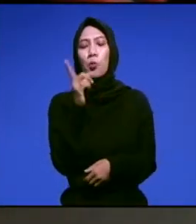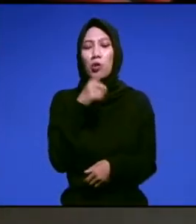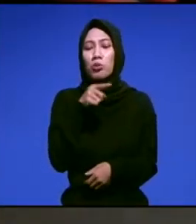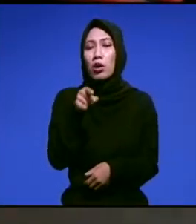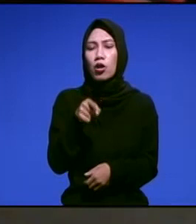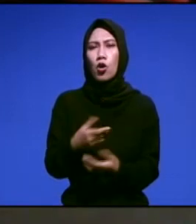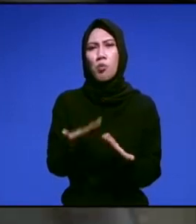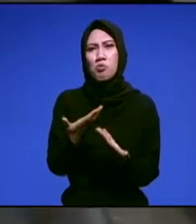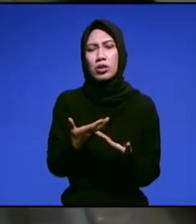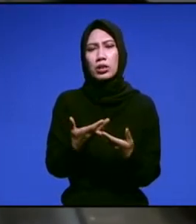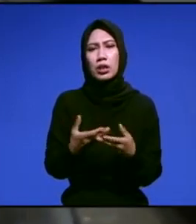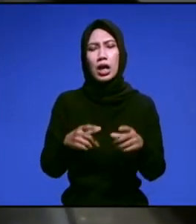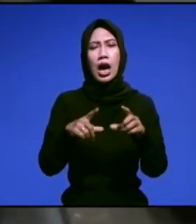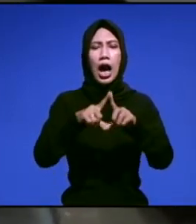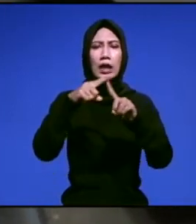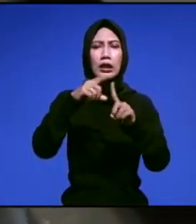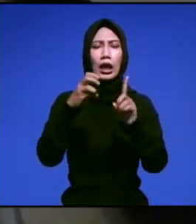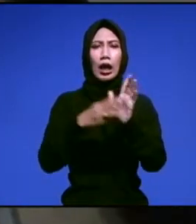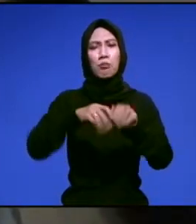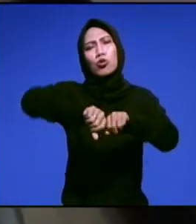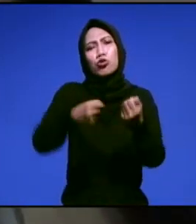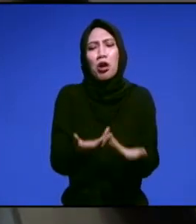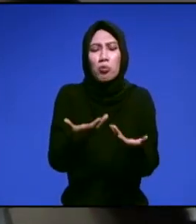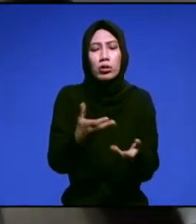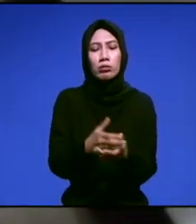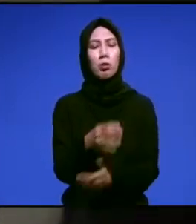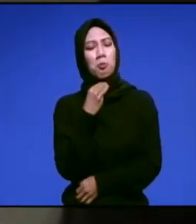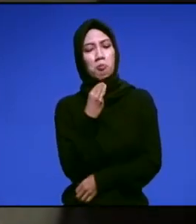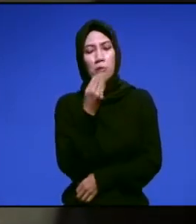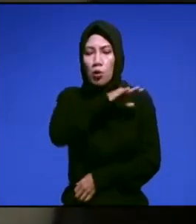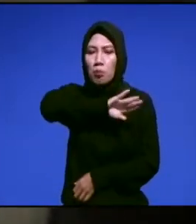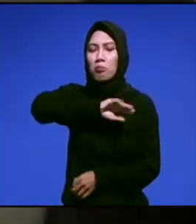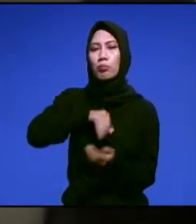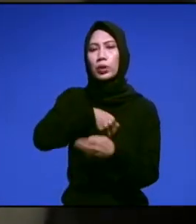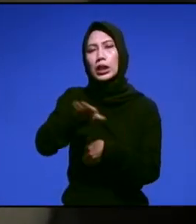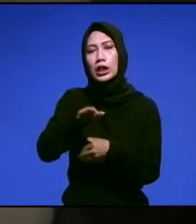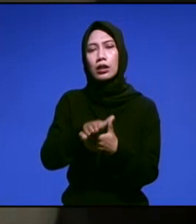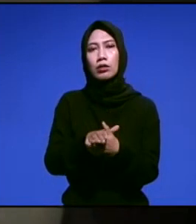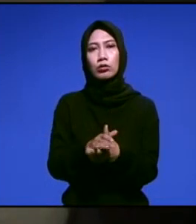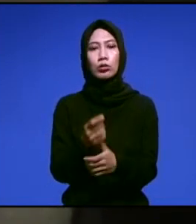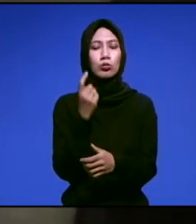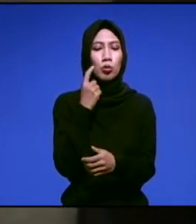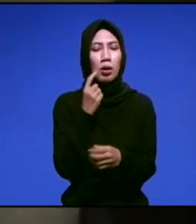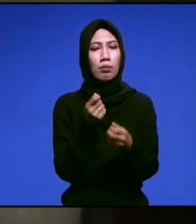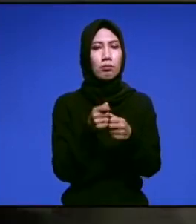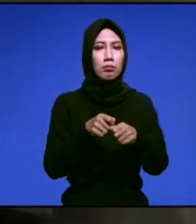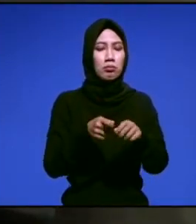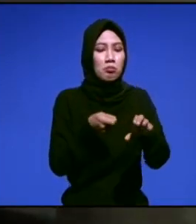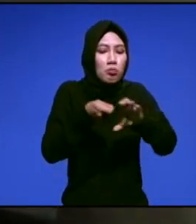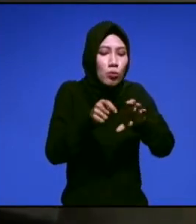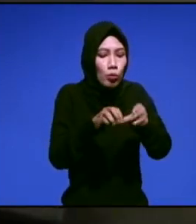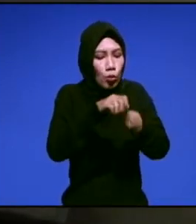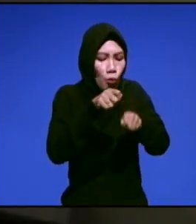mengatakan mesin ATM rusak. Saat korban pergi, pelaku lalu membuka plat yang ditempel di mesin untuk mengambil uang